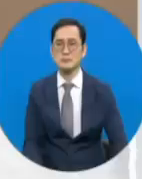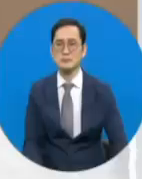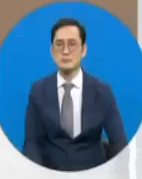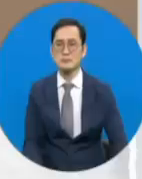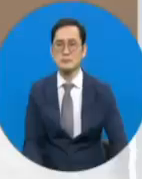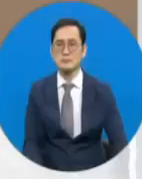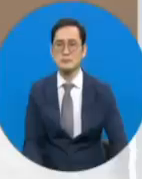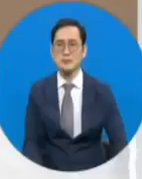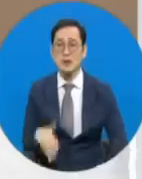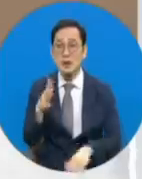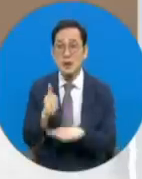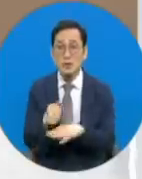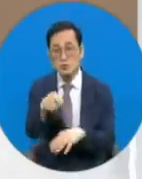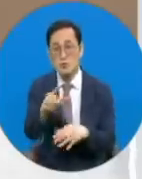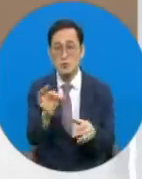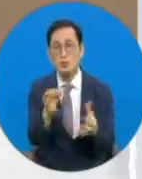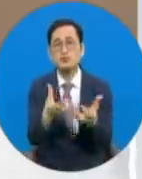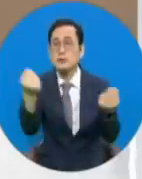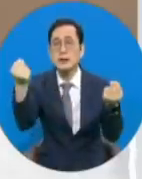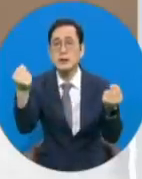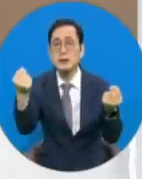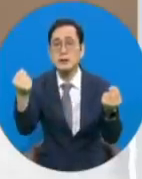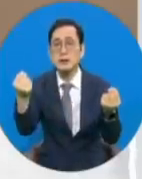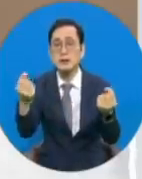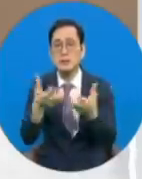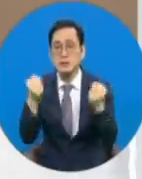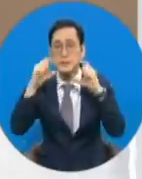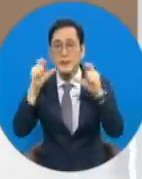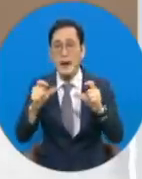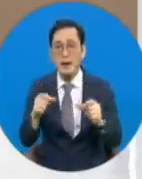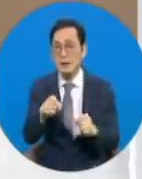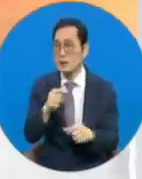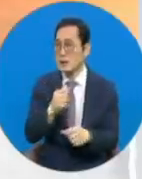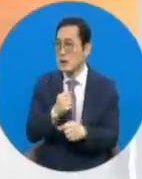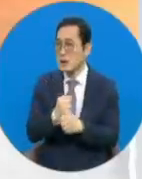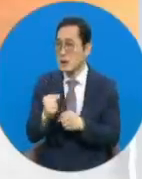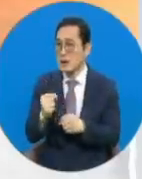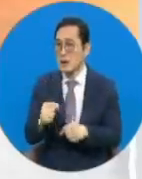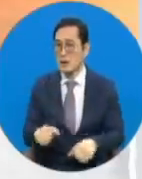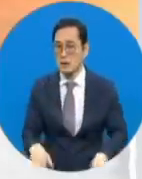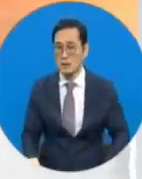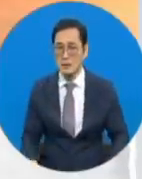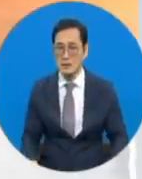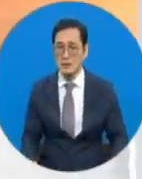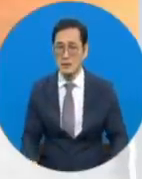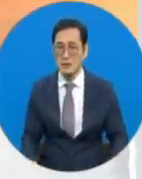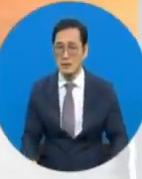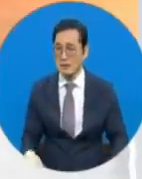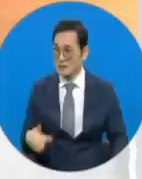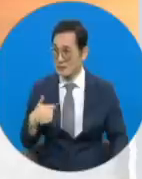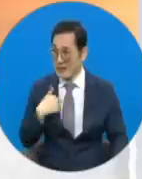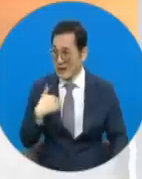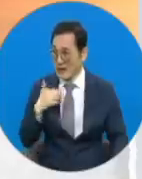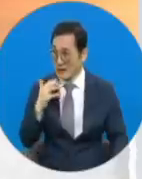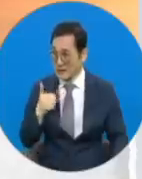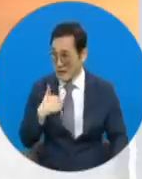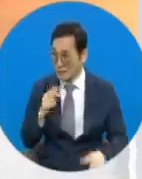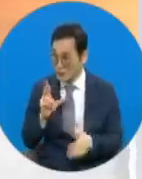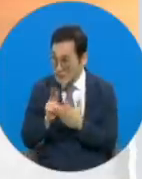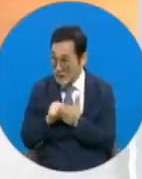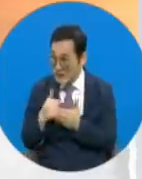거예요. 그런데 뜬금없이 문재인 정부에 임명된 제가 문제라면 이런 단서를 달고 나오게 되는 사장 문제를